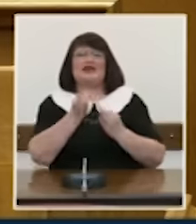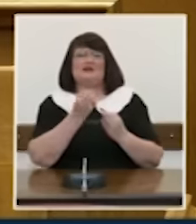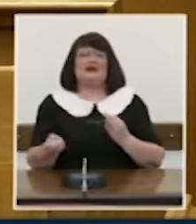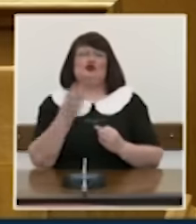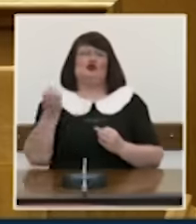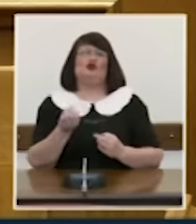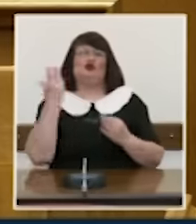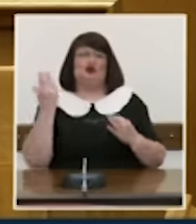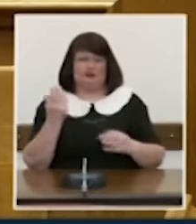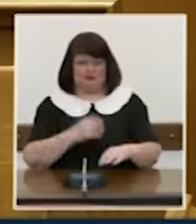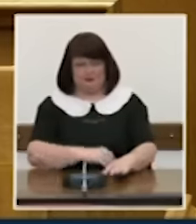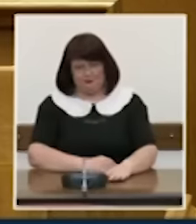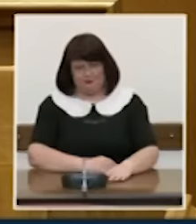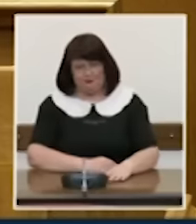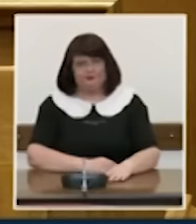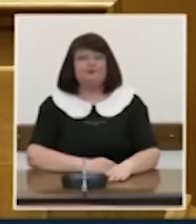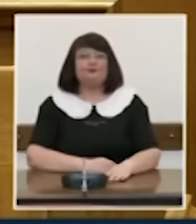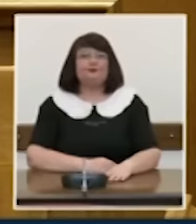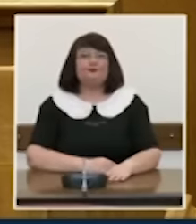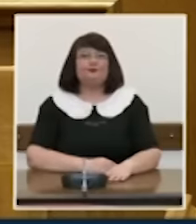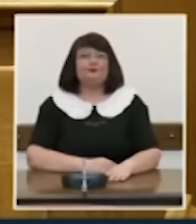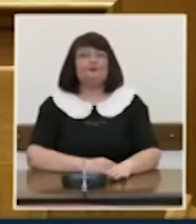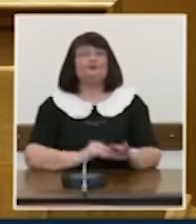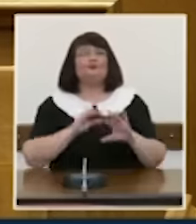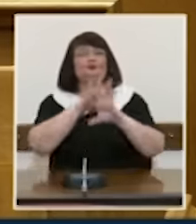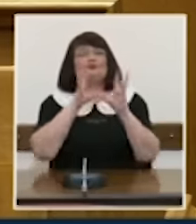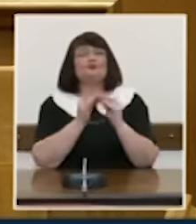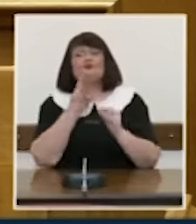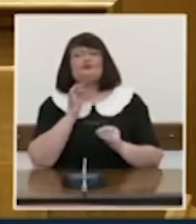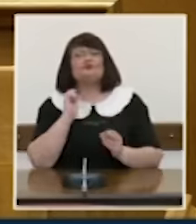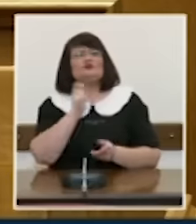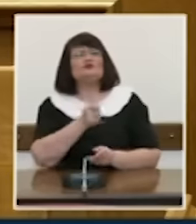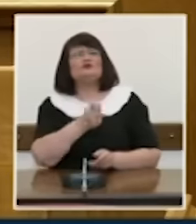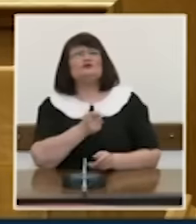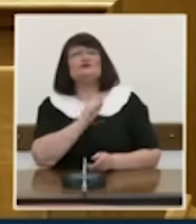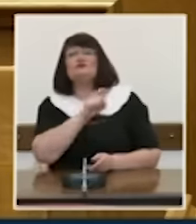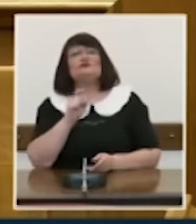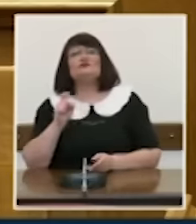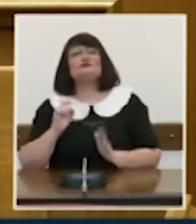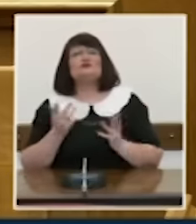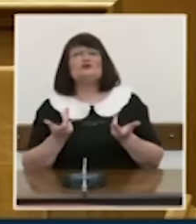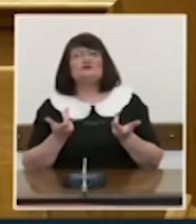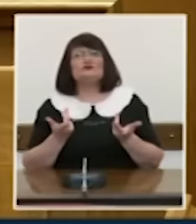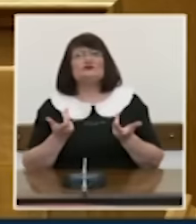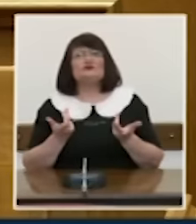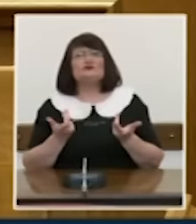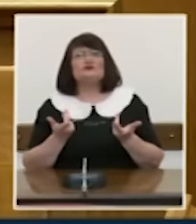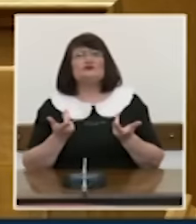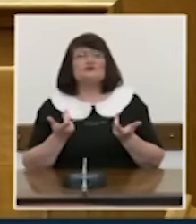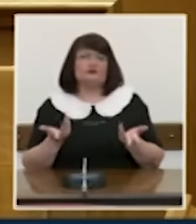στην πρωτολογία. Και γιατί τα δίνετε όλα αυτά τα χρήματα? Για να εκπληρώνει η χώρα